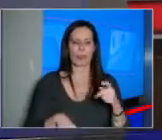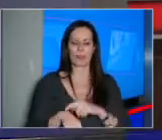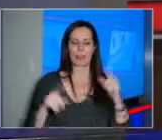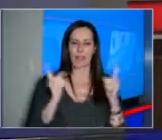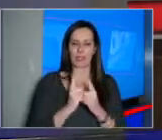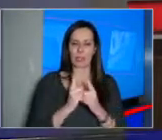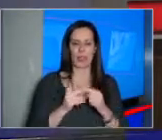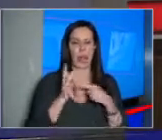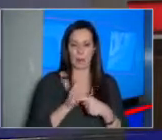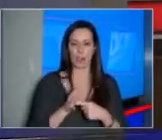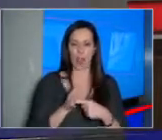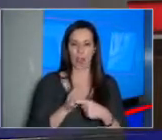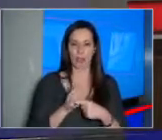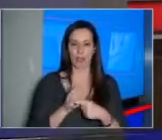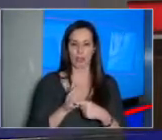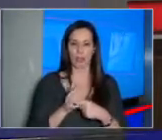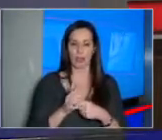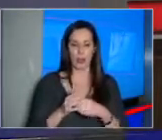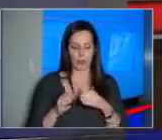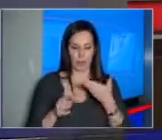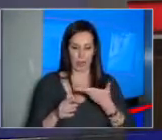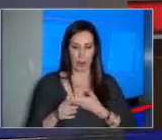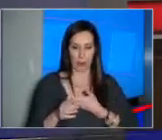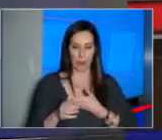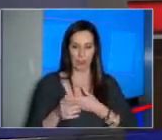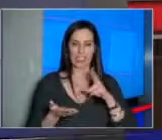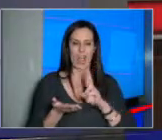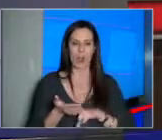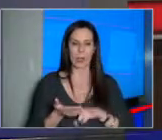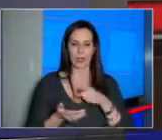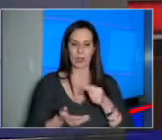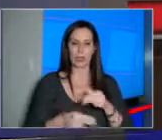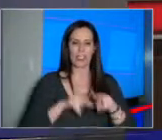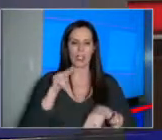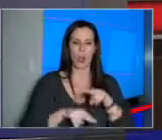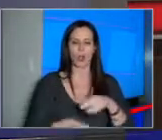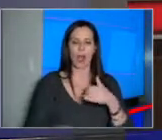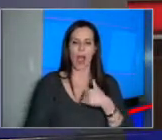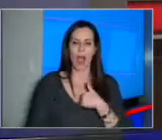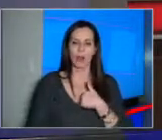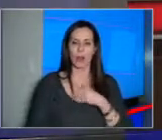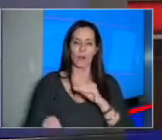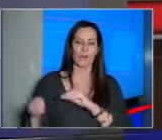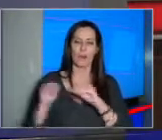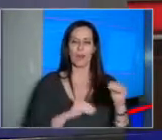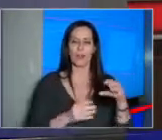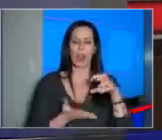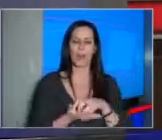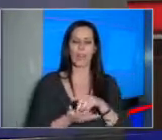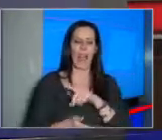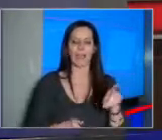קצר. למשל, במסגרת הפניות לקבלת זכאות לקצבת סיעוד, אנחנו מעבירים את מרכז